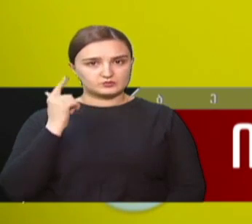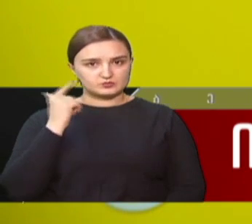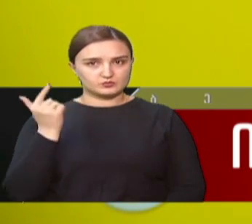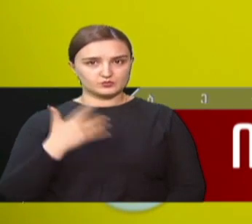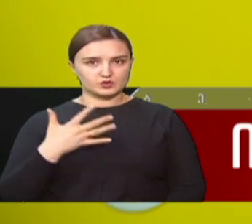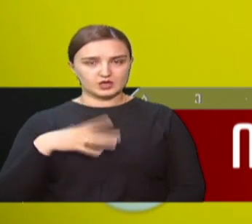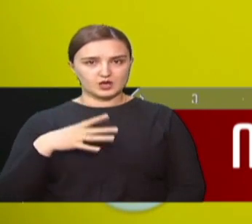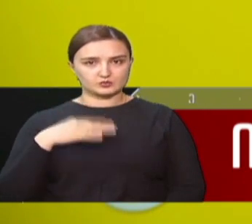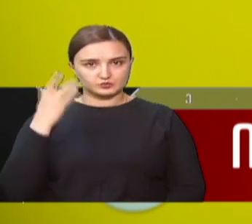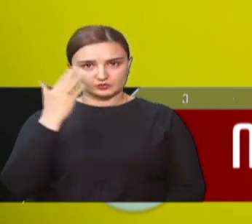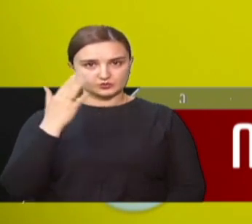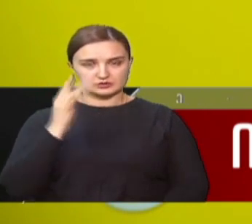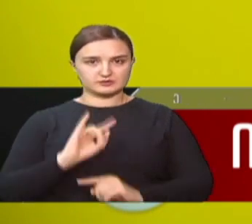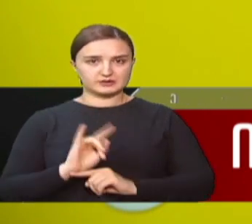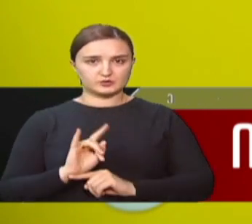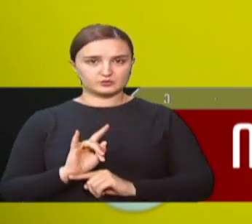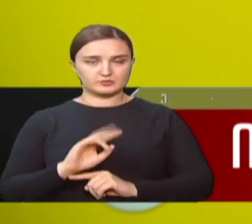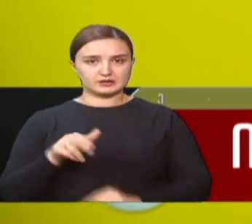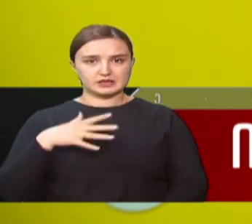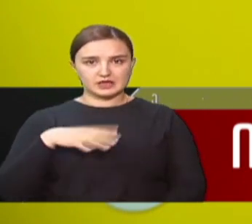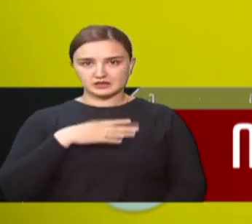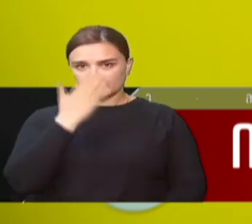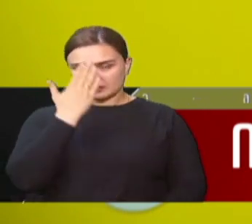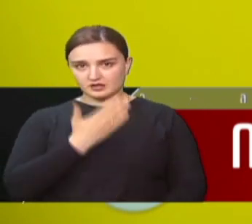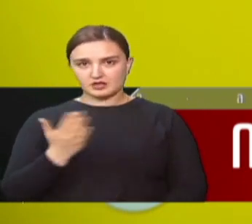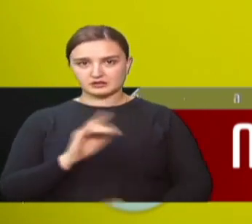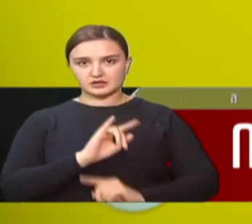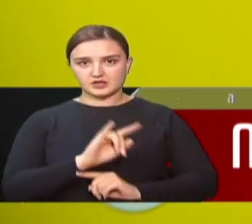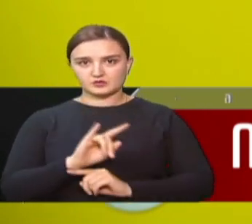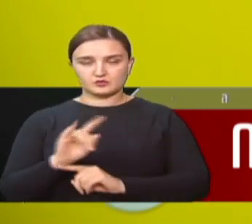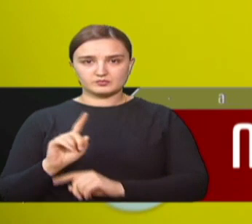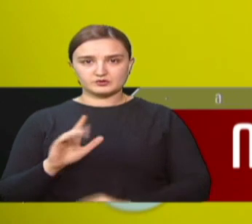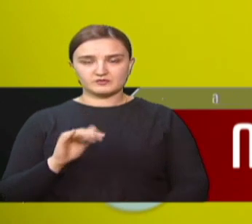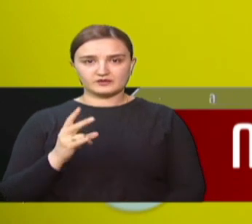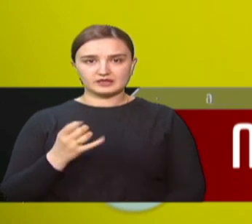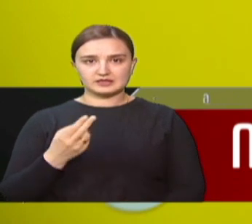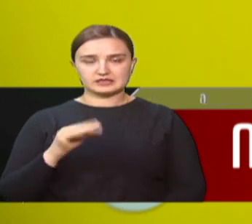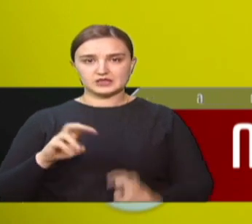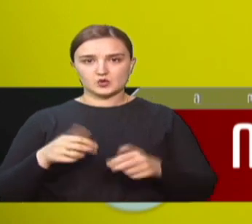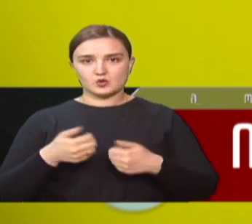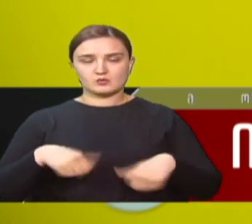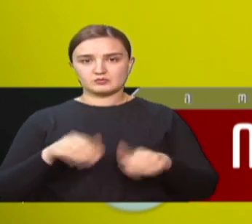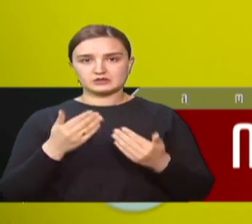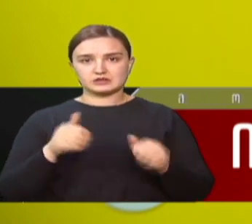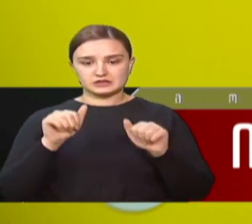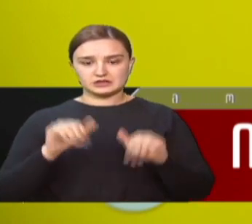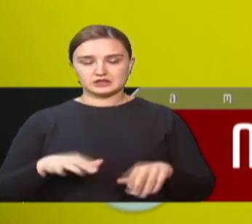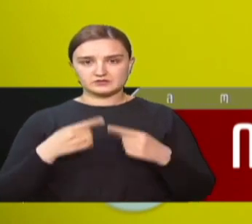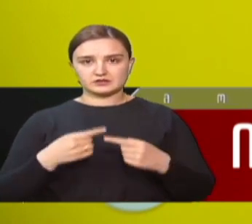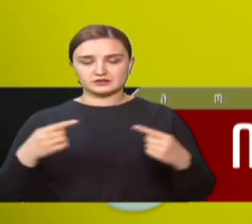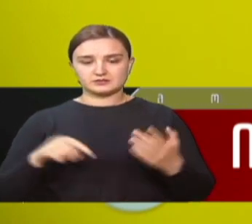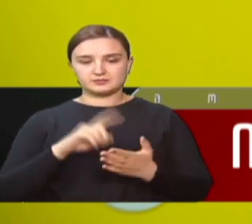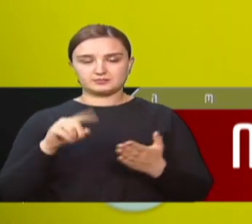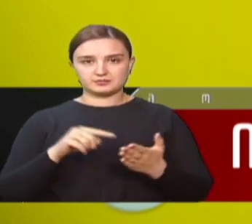რომ ქართული ოცნება იტყუება და ქართულ ხალხს ატყუებს, რომ თითქოს ვენეციის კომისიის დასკვნები სხვადასხვა